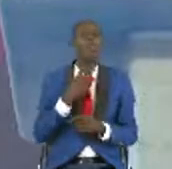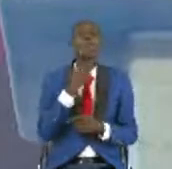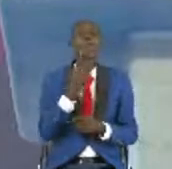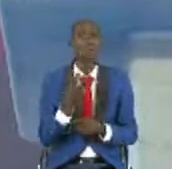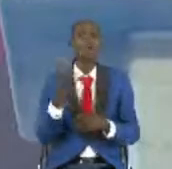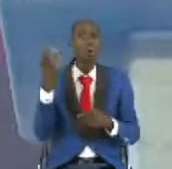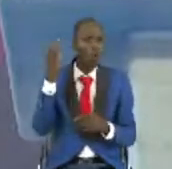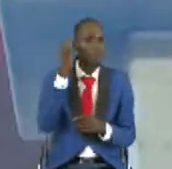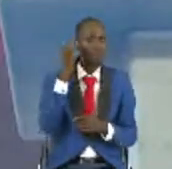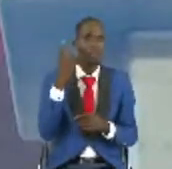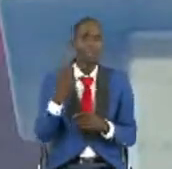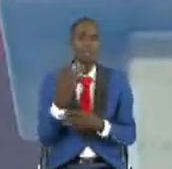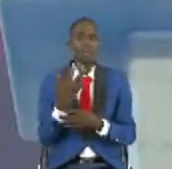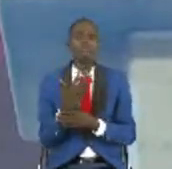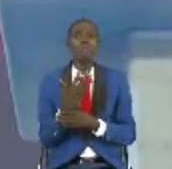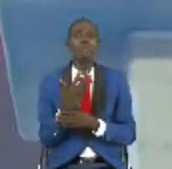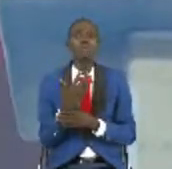cœur, j'entrerai.